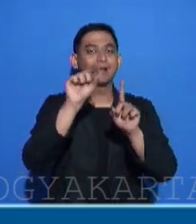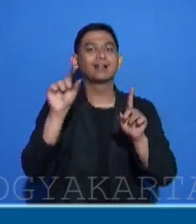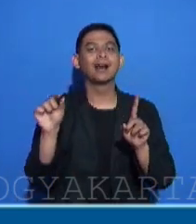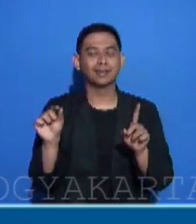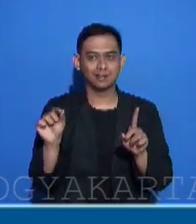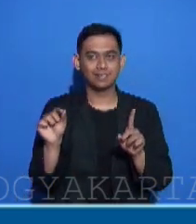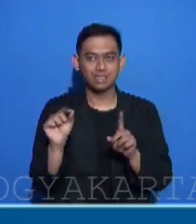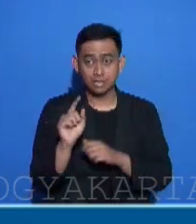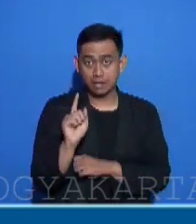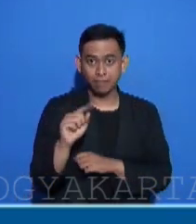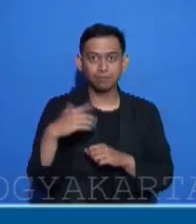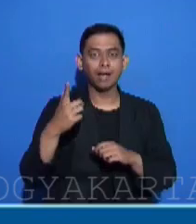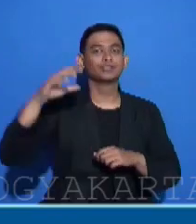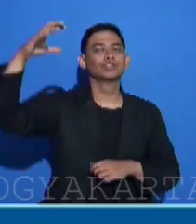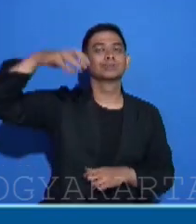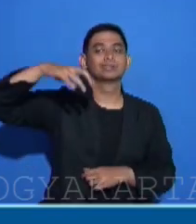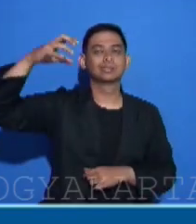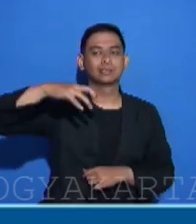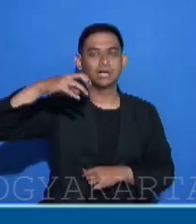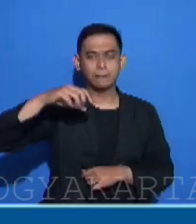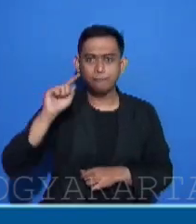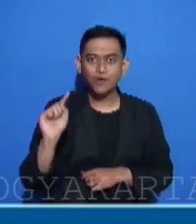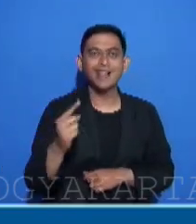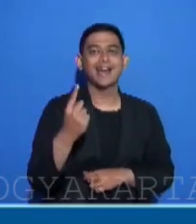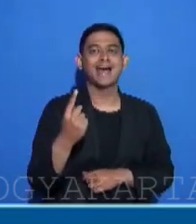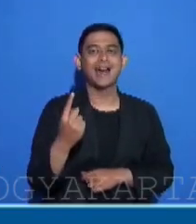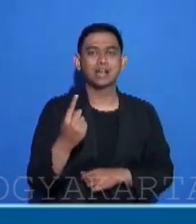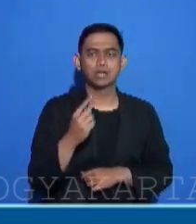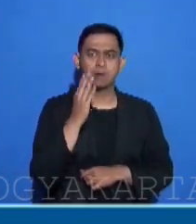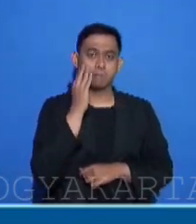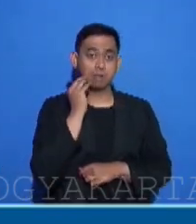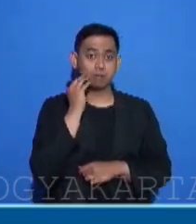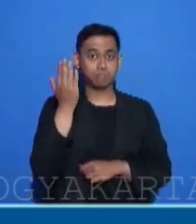mangsa Jawa. Miturut pengalaman ingkang sampun mindhaipun regi